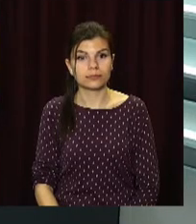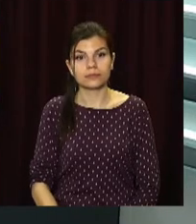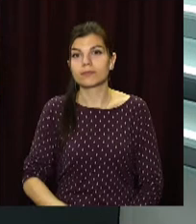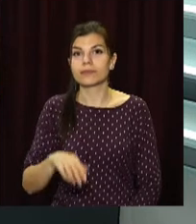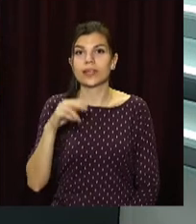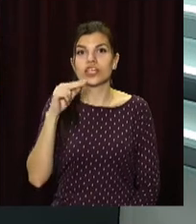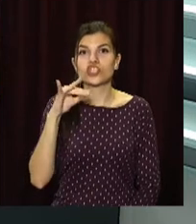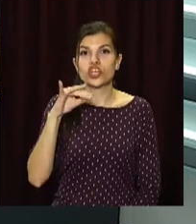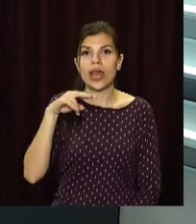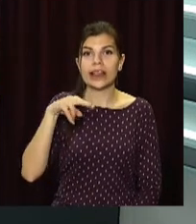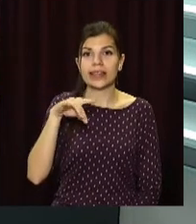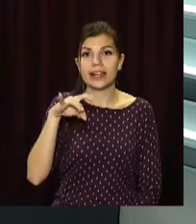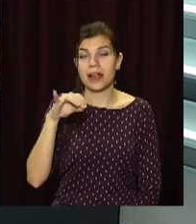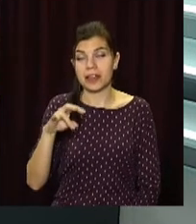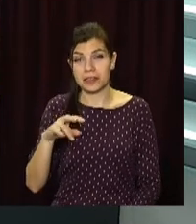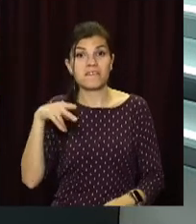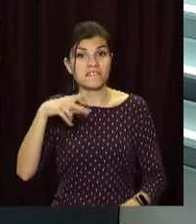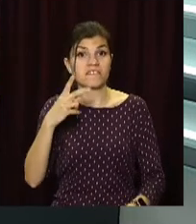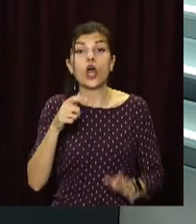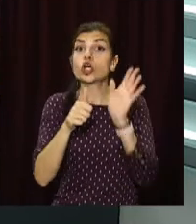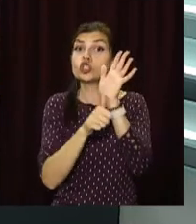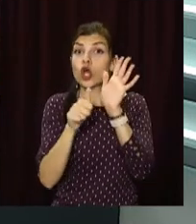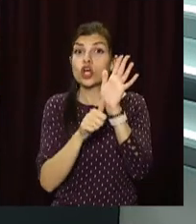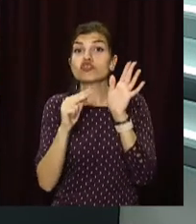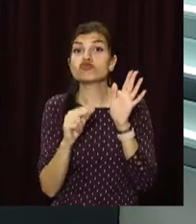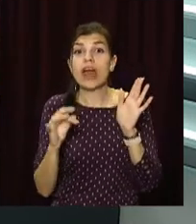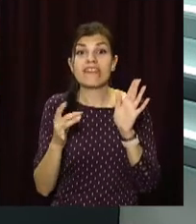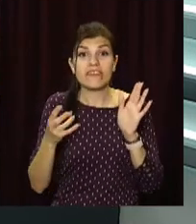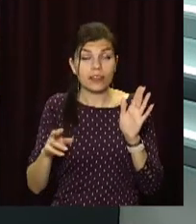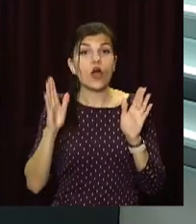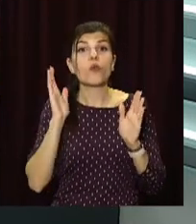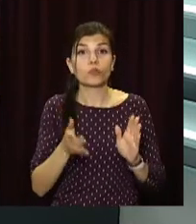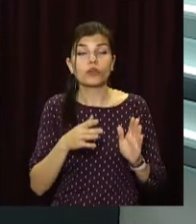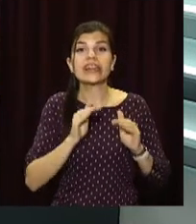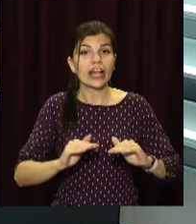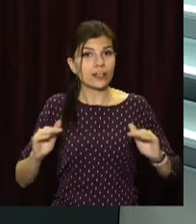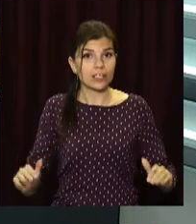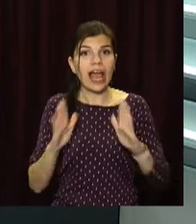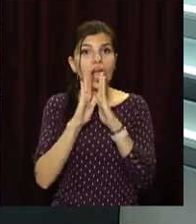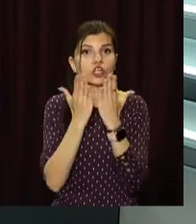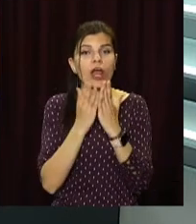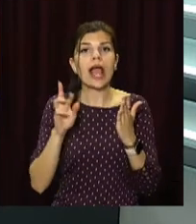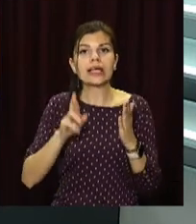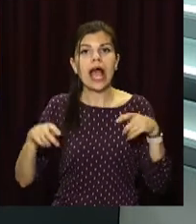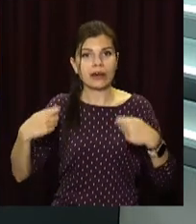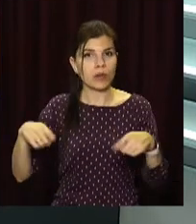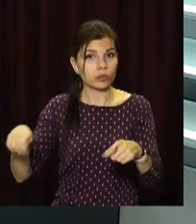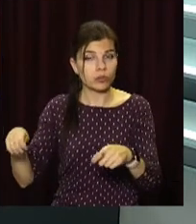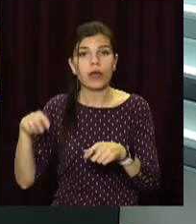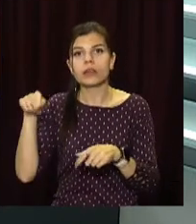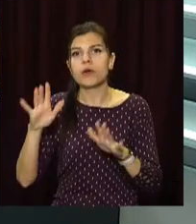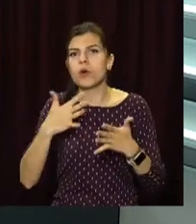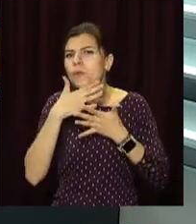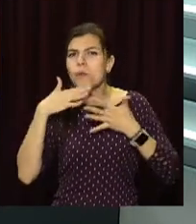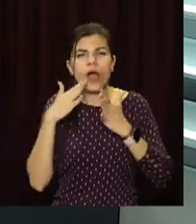Children Book Sales 2021. 6 червня у Дніпрі вперше відбудеться дитячий книжковий ярмарок. Там представлять